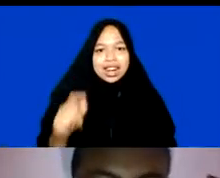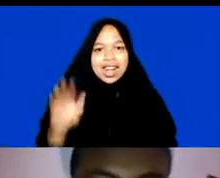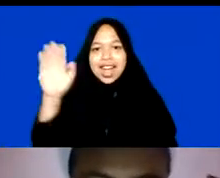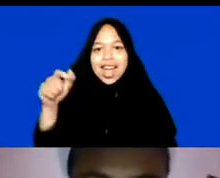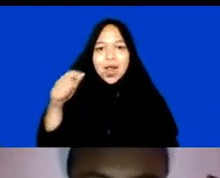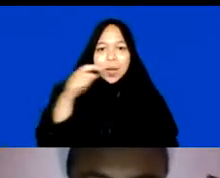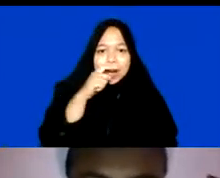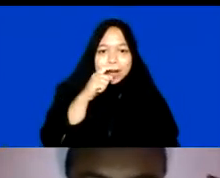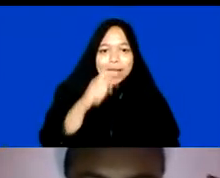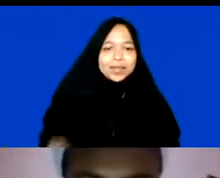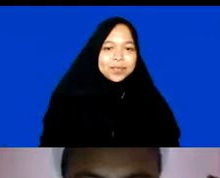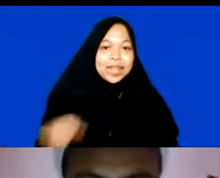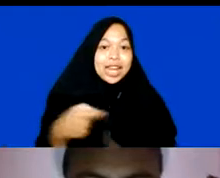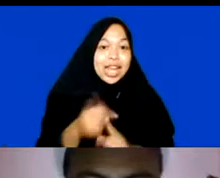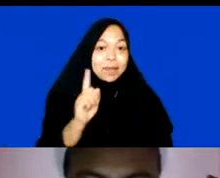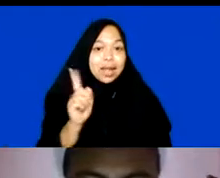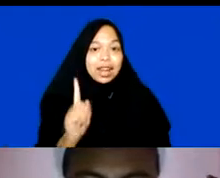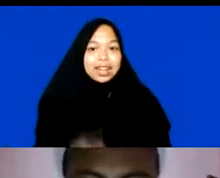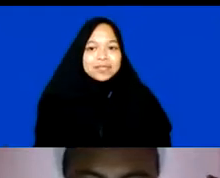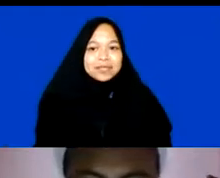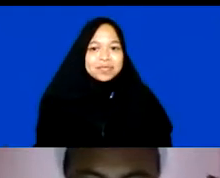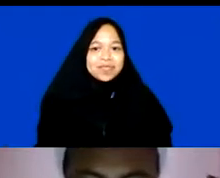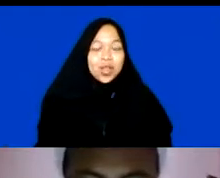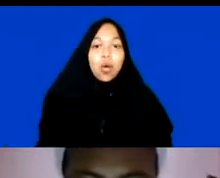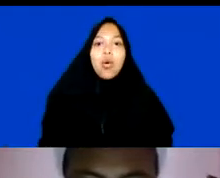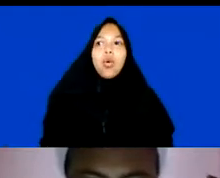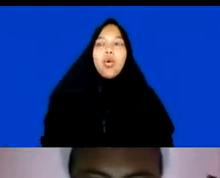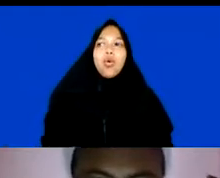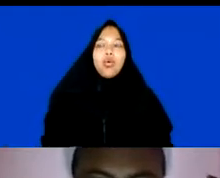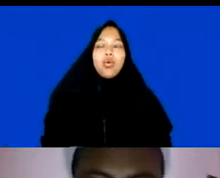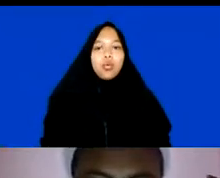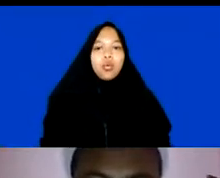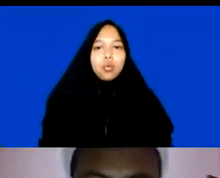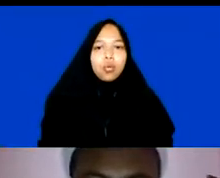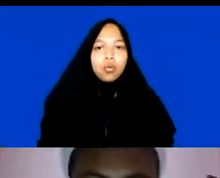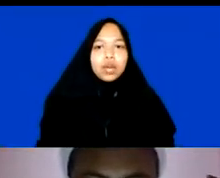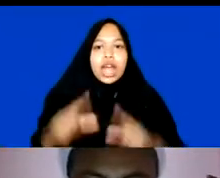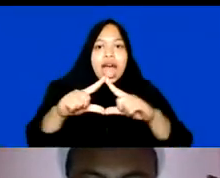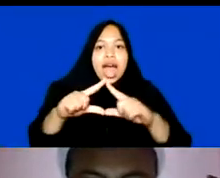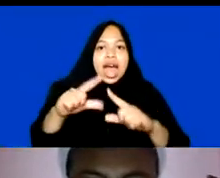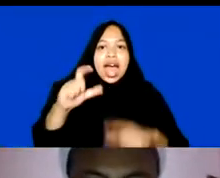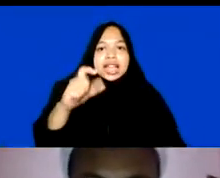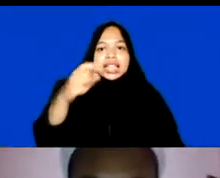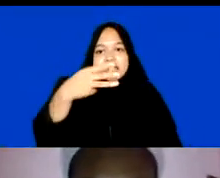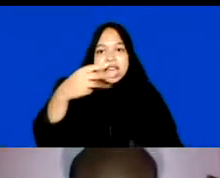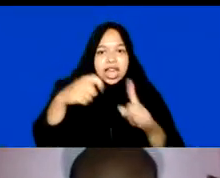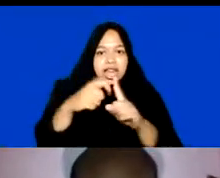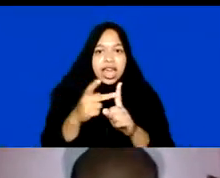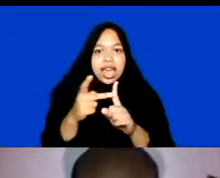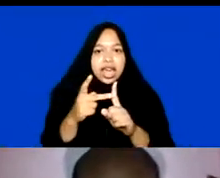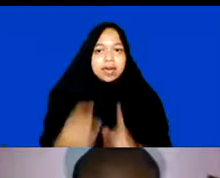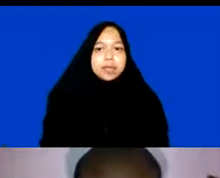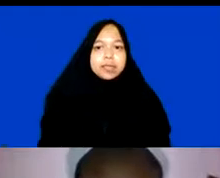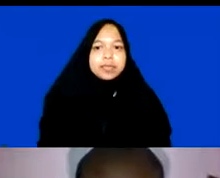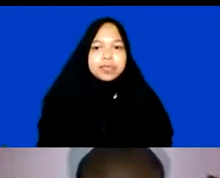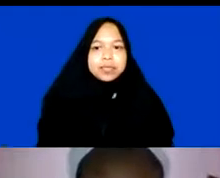Ini dari Wah, mana, Pak? Jauh ini, Bu. Dari Aceh, Bu. Wow, dari Aceh. Oke, gimana Pak Samsuar?